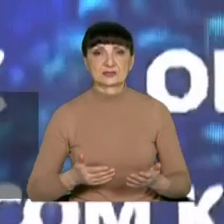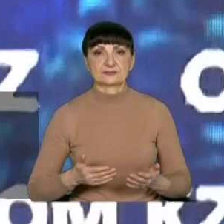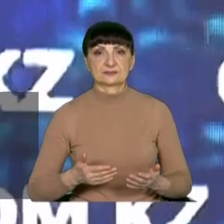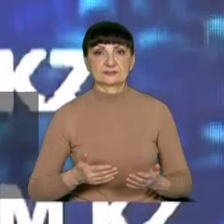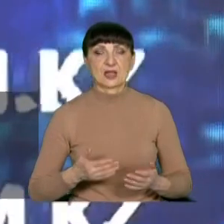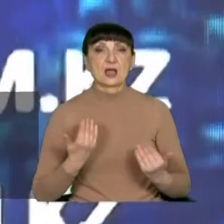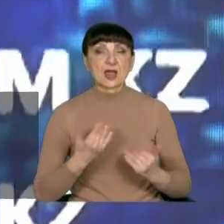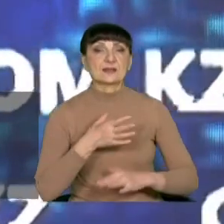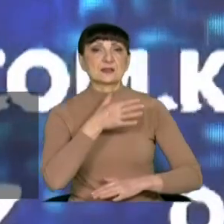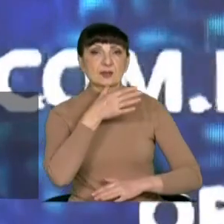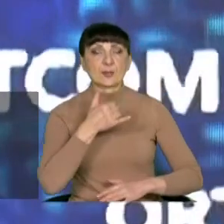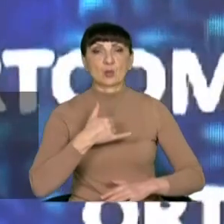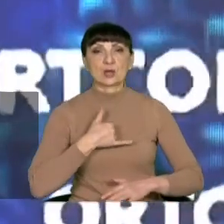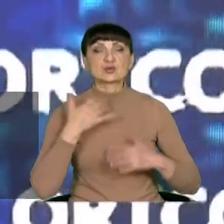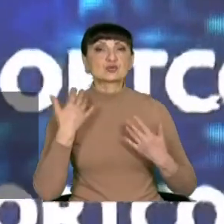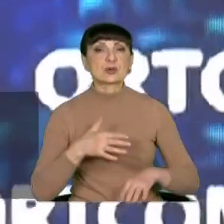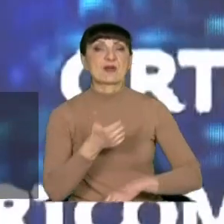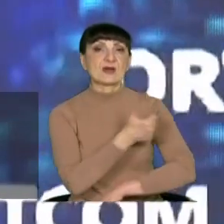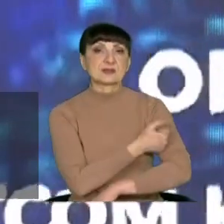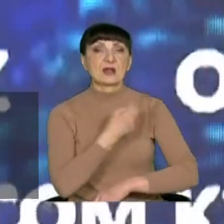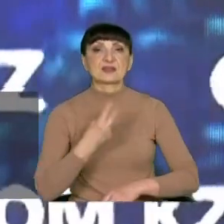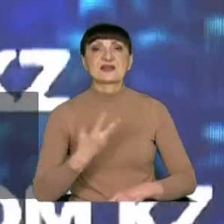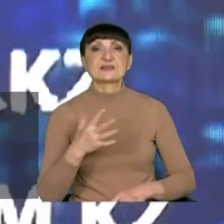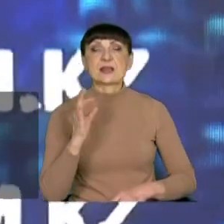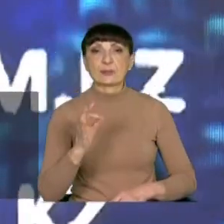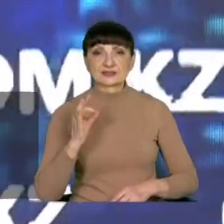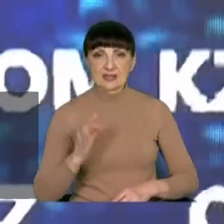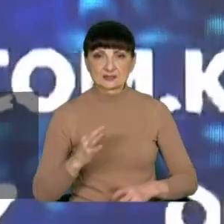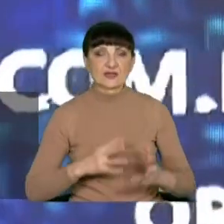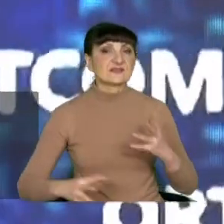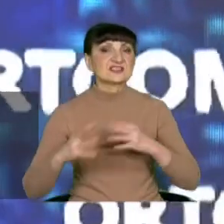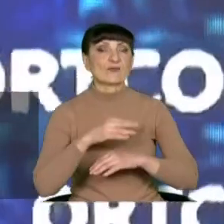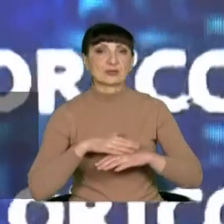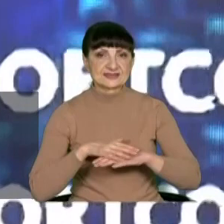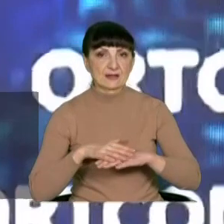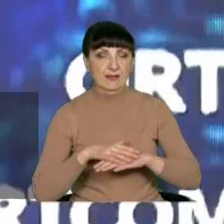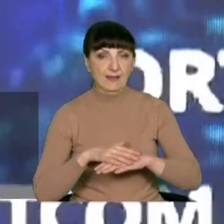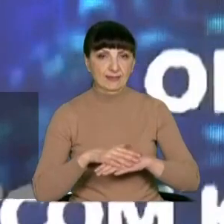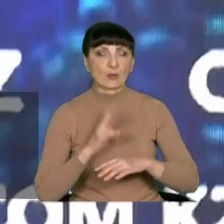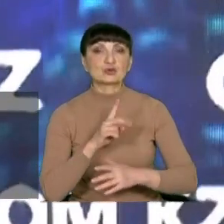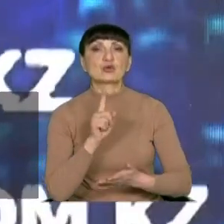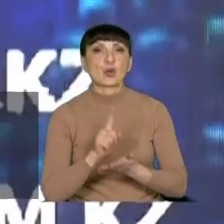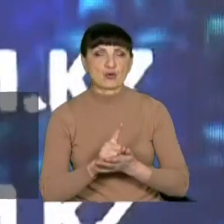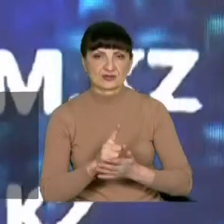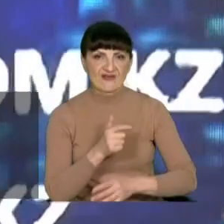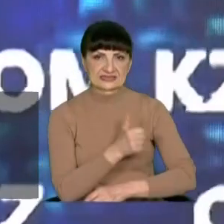На данное время мы уже провакцинировали 25% населения, подлежащих вакцинированию. Угу.